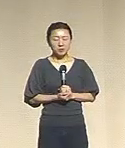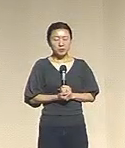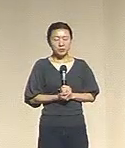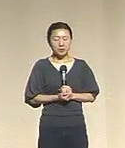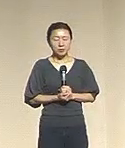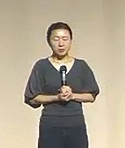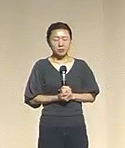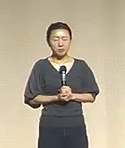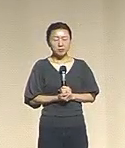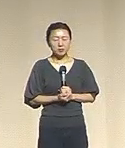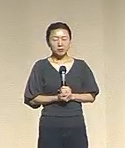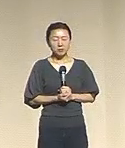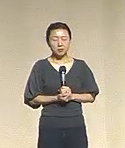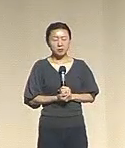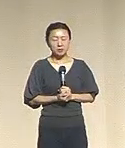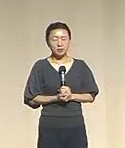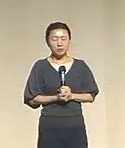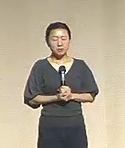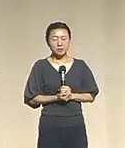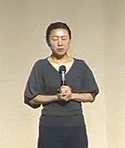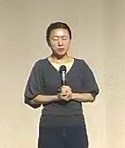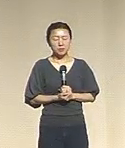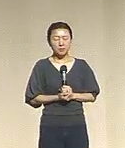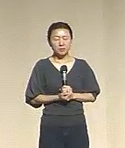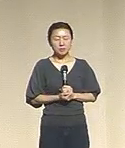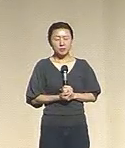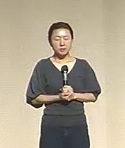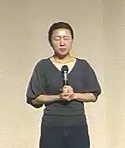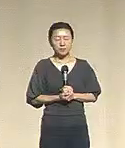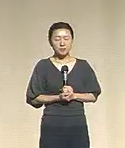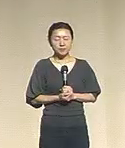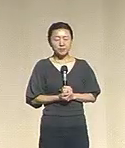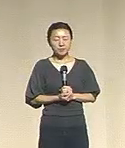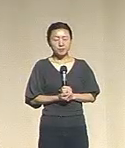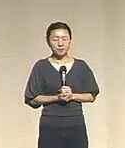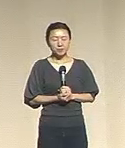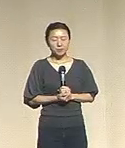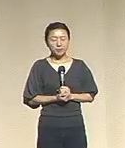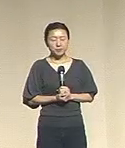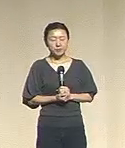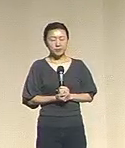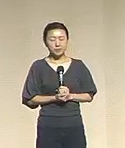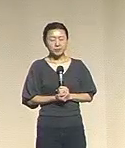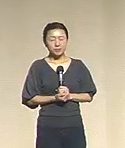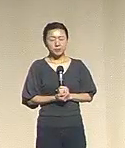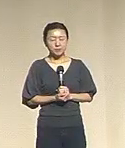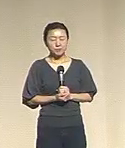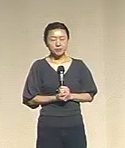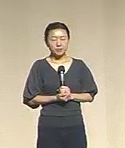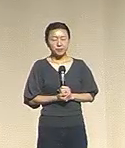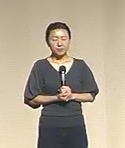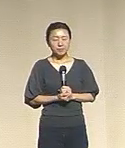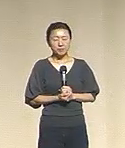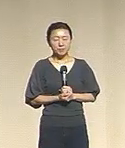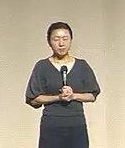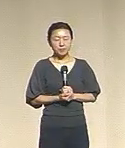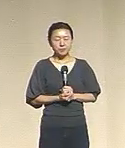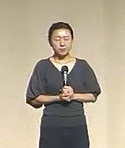혼자라고 느끼는 분들이 이 자리에 계시다면 하나님 찾아가셔서 그 10년